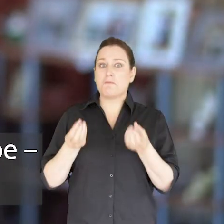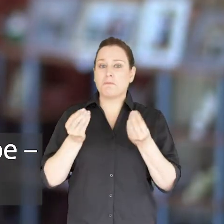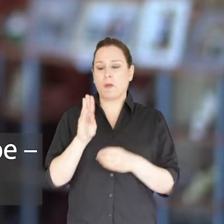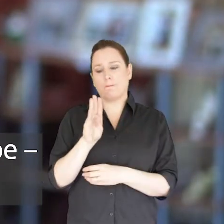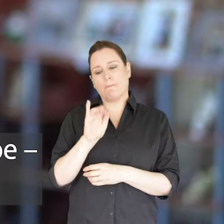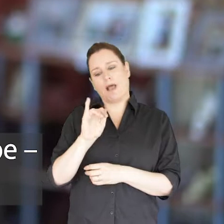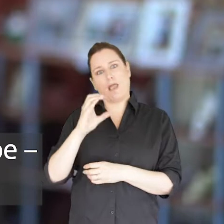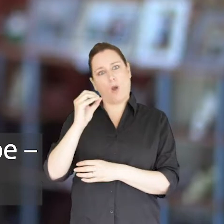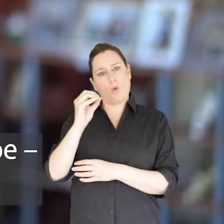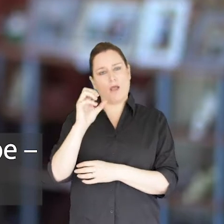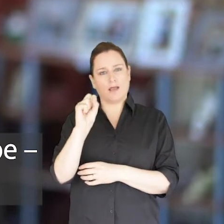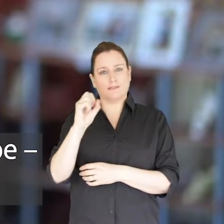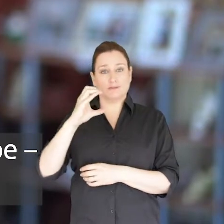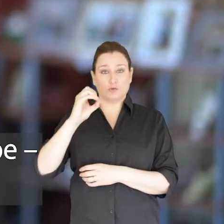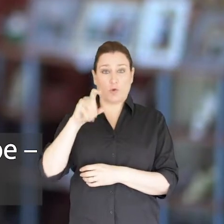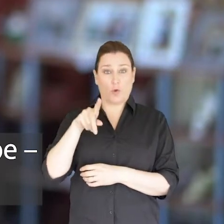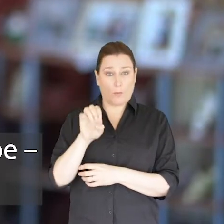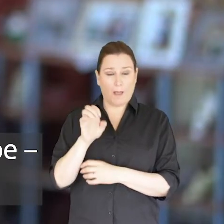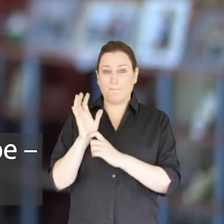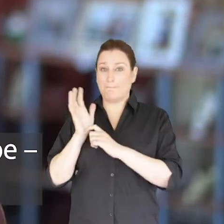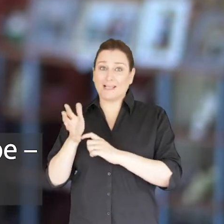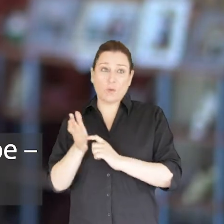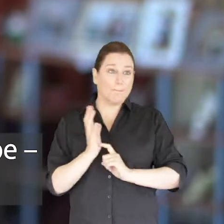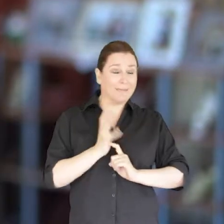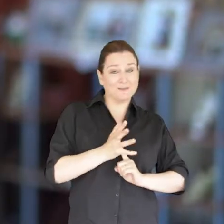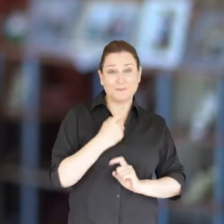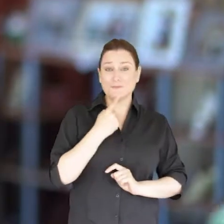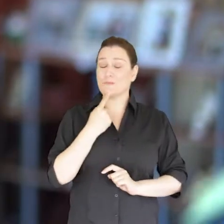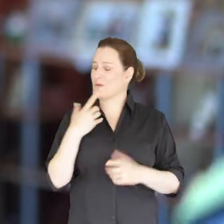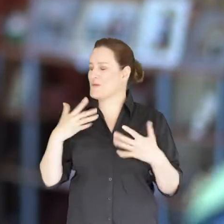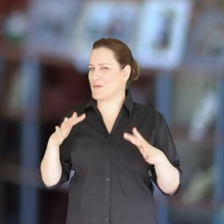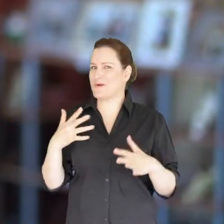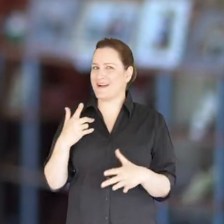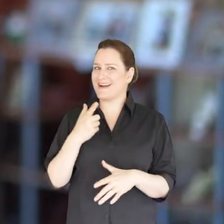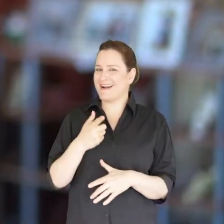bioskoop te kyk, nee, ons het mos altyd gesê, bioskoop.